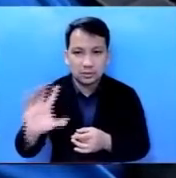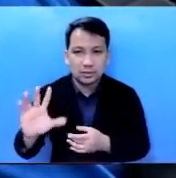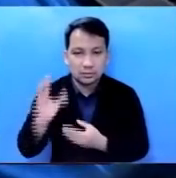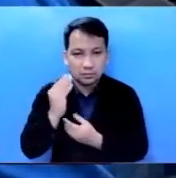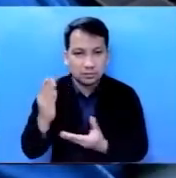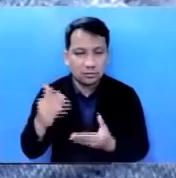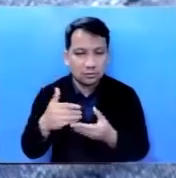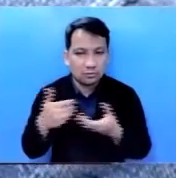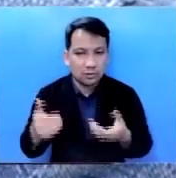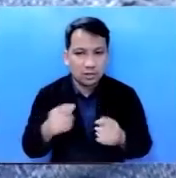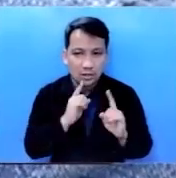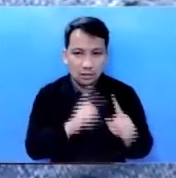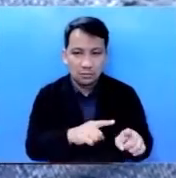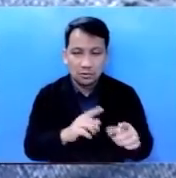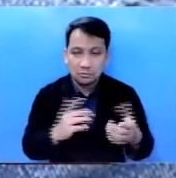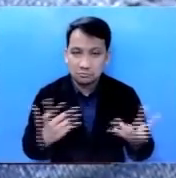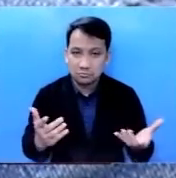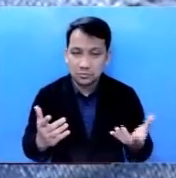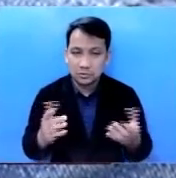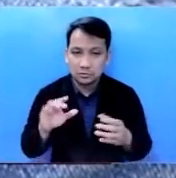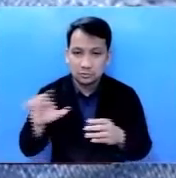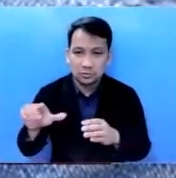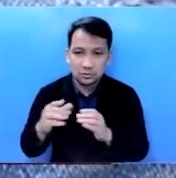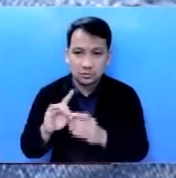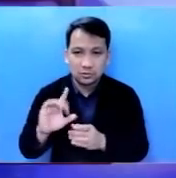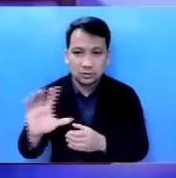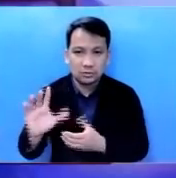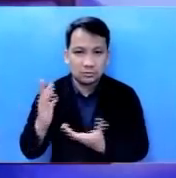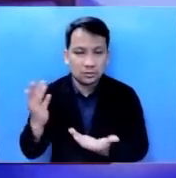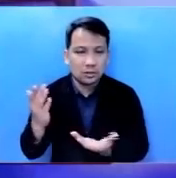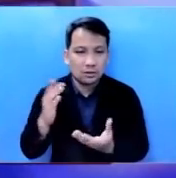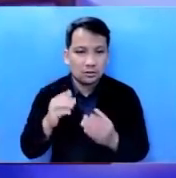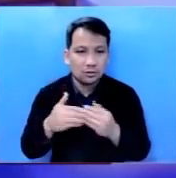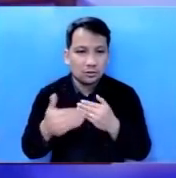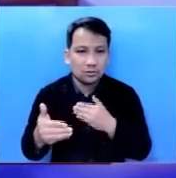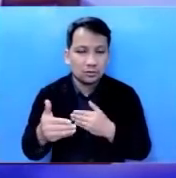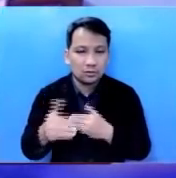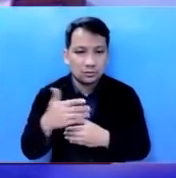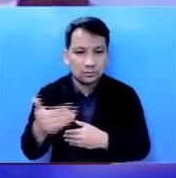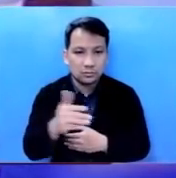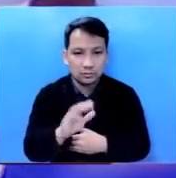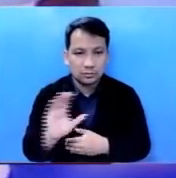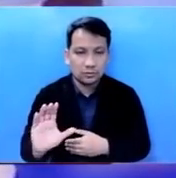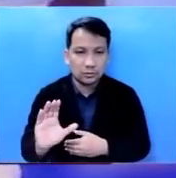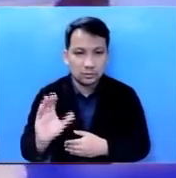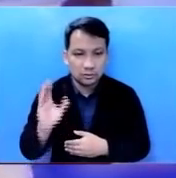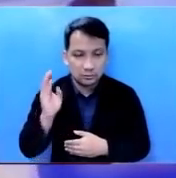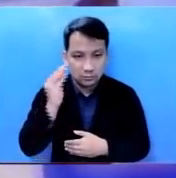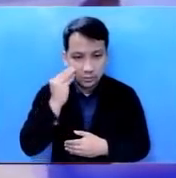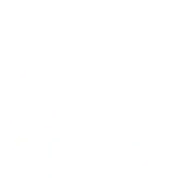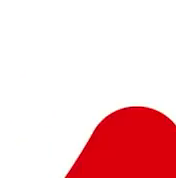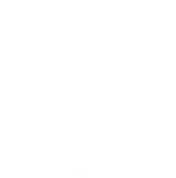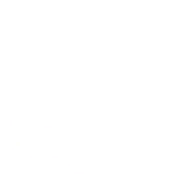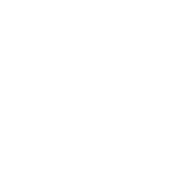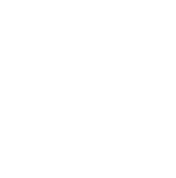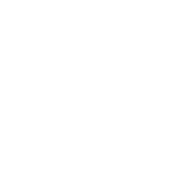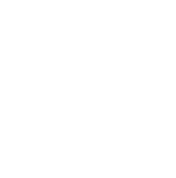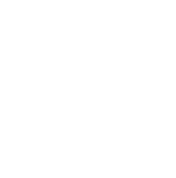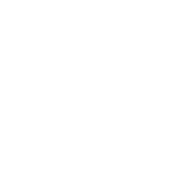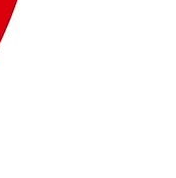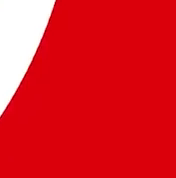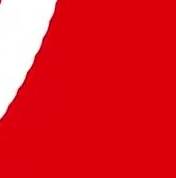pang tugon sa akusasyon ng kampo ng senadora. Nagbabalita mula sa Frontline, Maricel Halili, News 5.